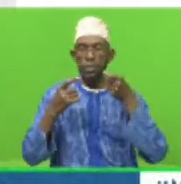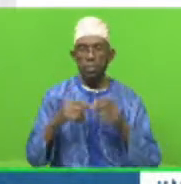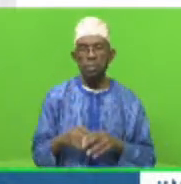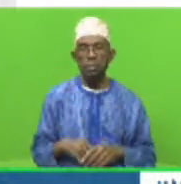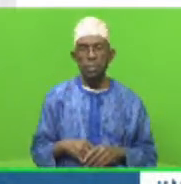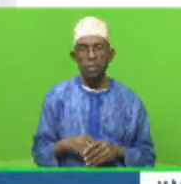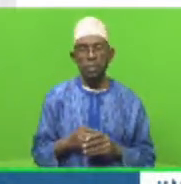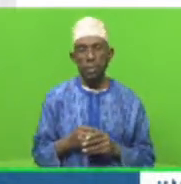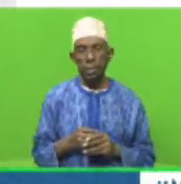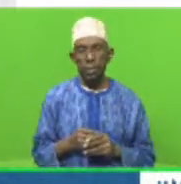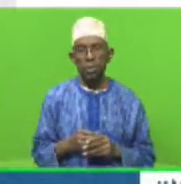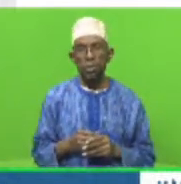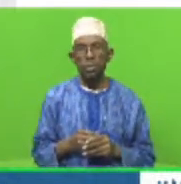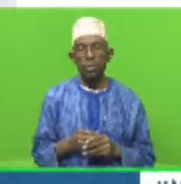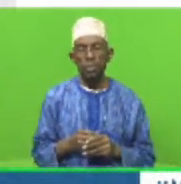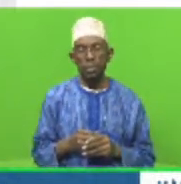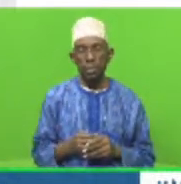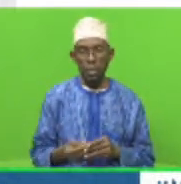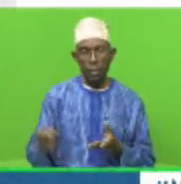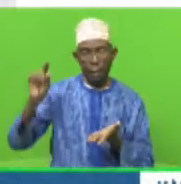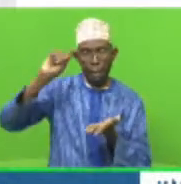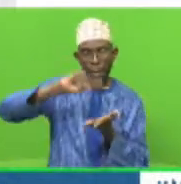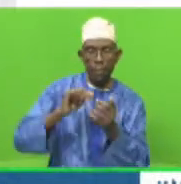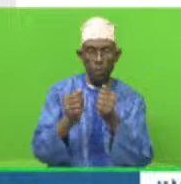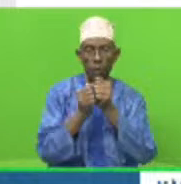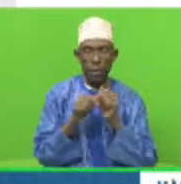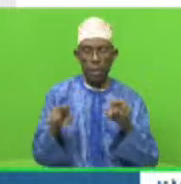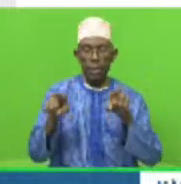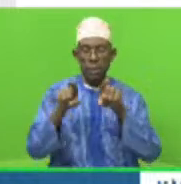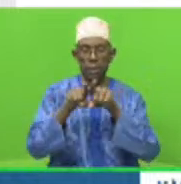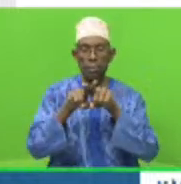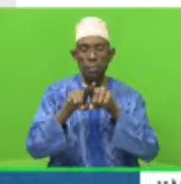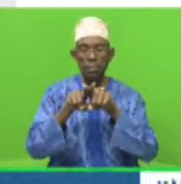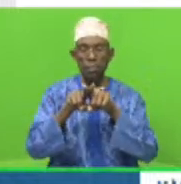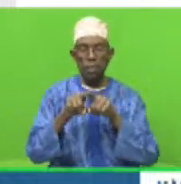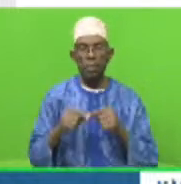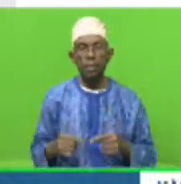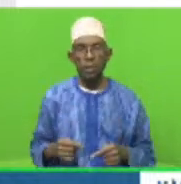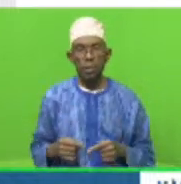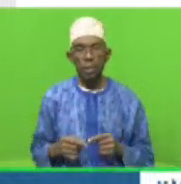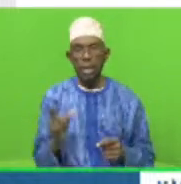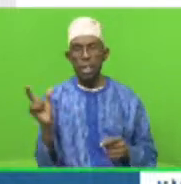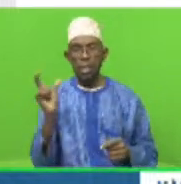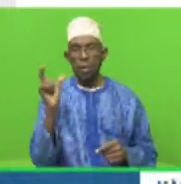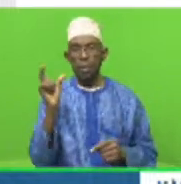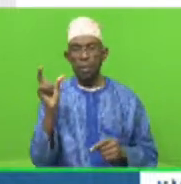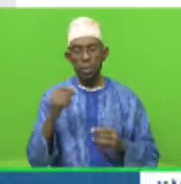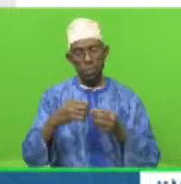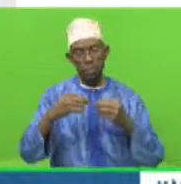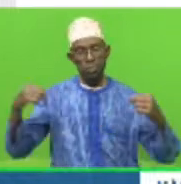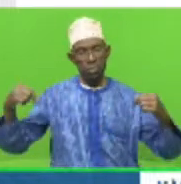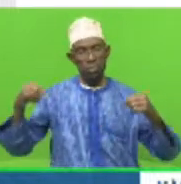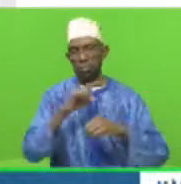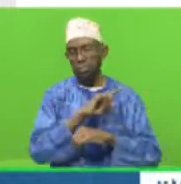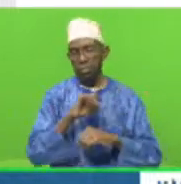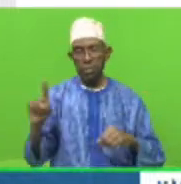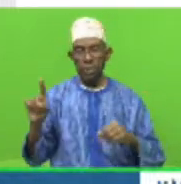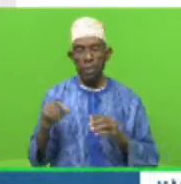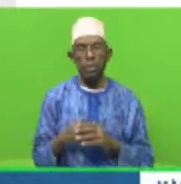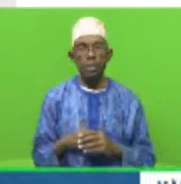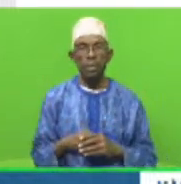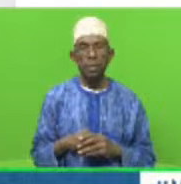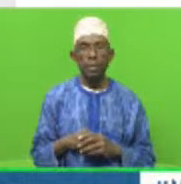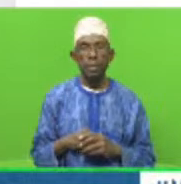لا تعلمون. وتقليد الزعماء سواء الزعامة الدينية أو غيرها، وتقليد